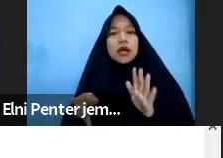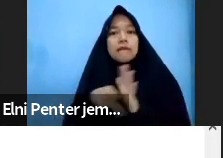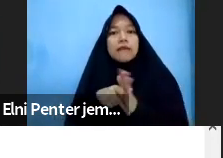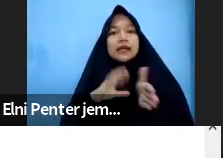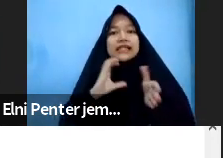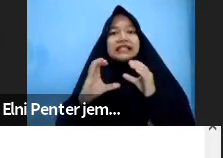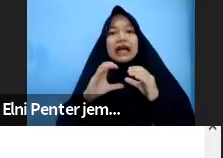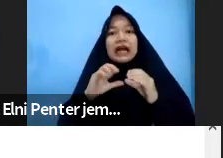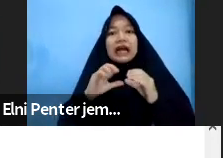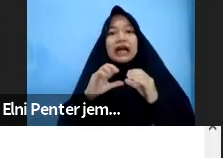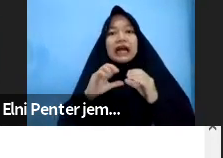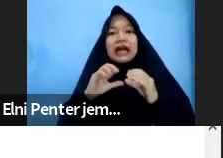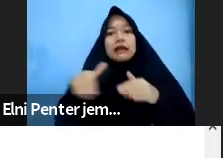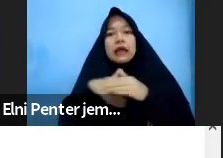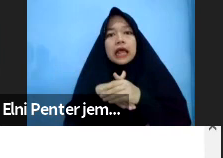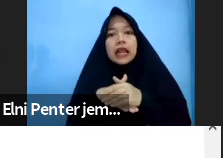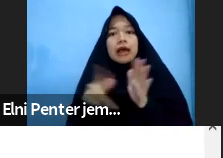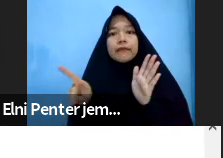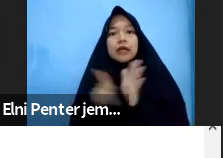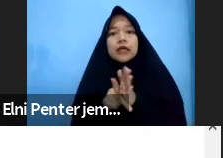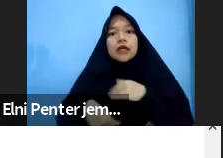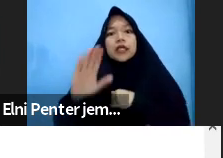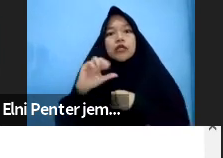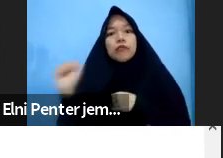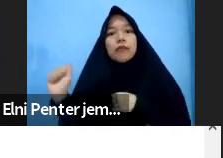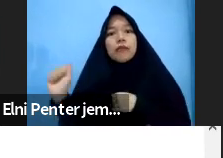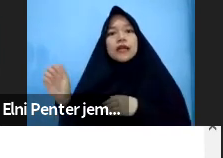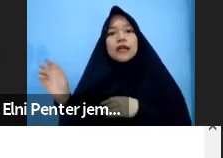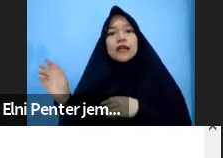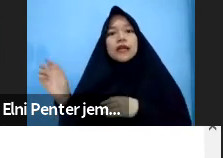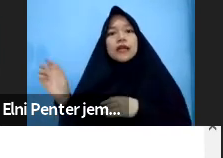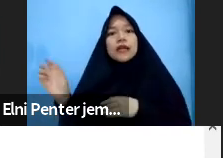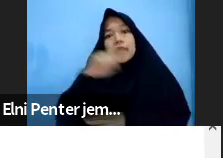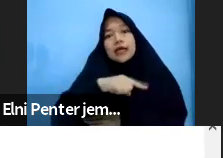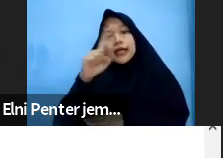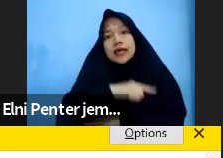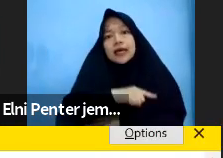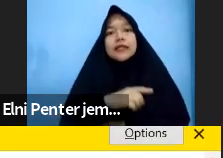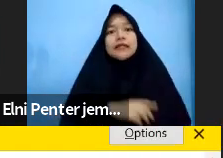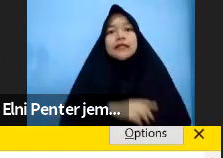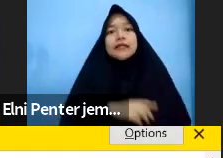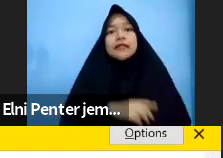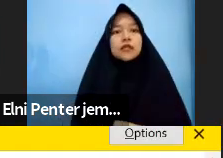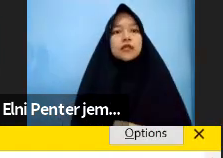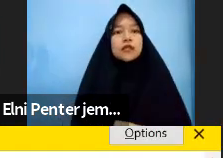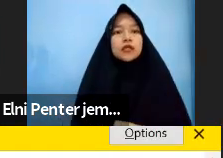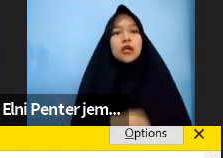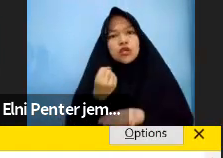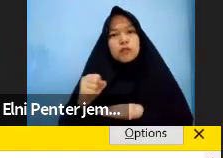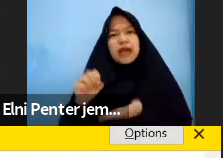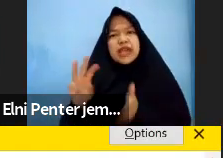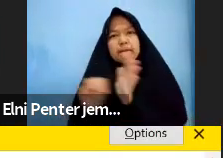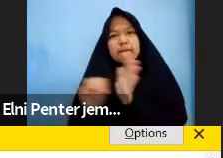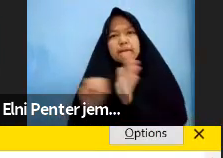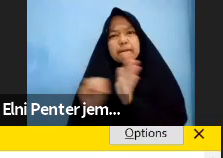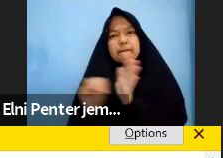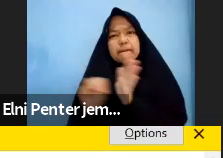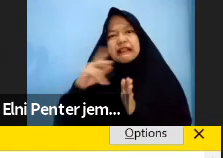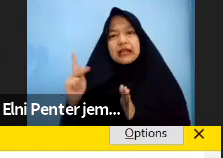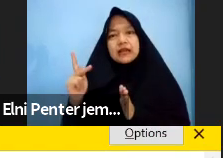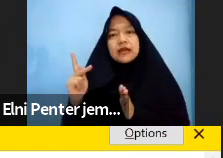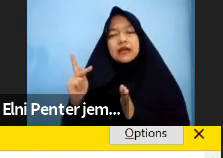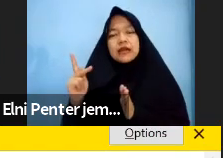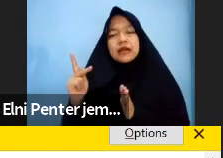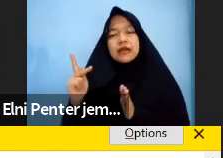meningkatkan keterampilan siswa siswi kita lihat lanjut Irma uh 10 menit lagi ya Ibu Ya siap-siap ini